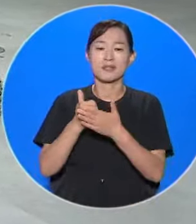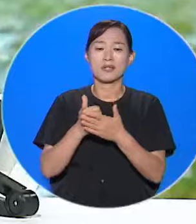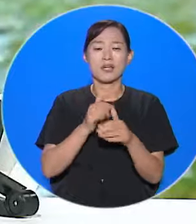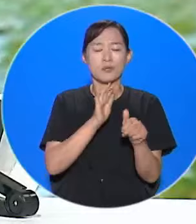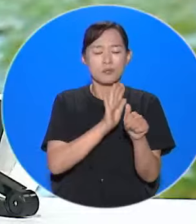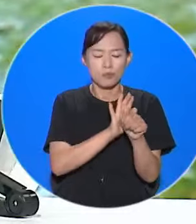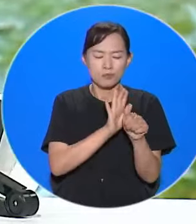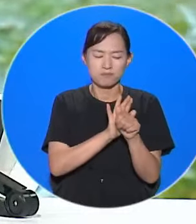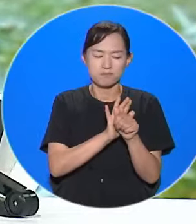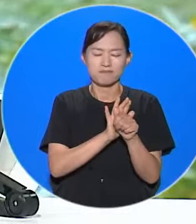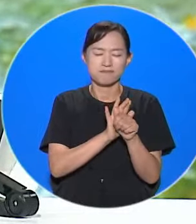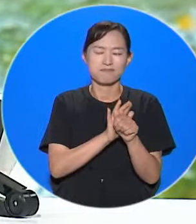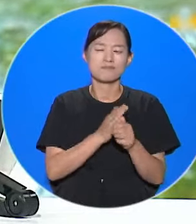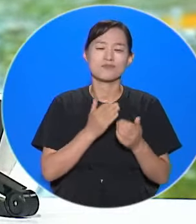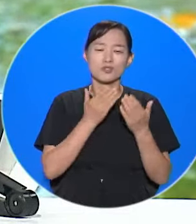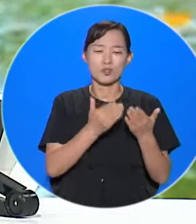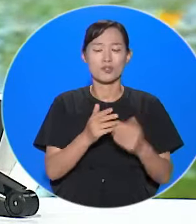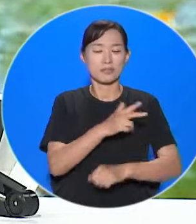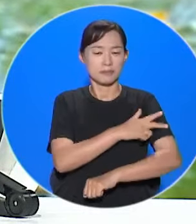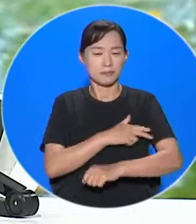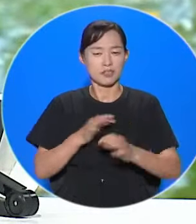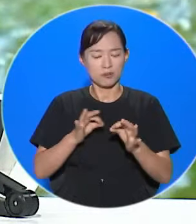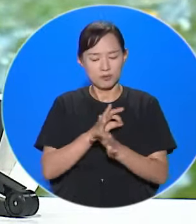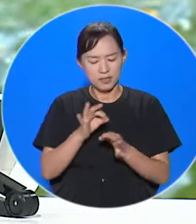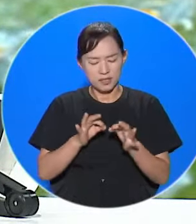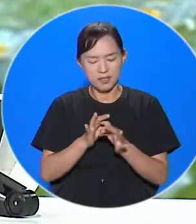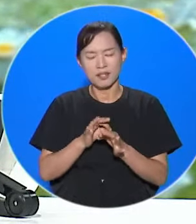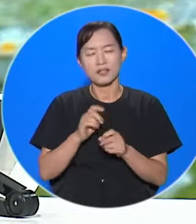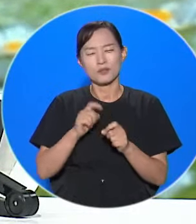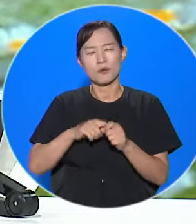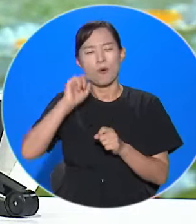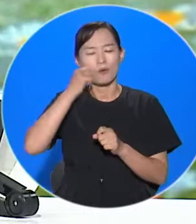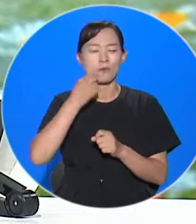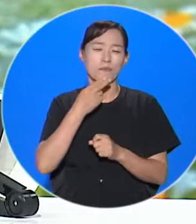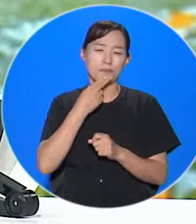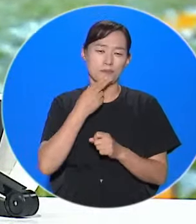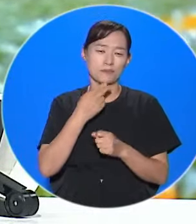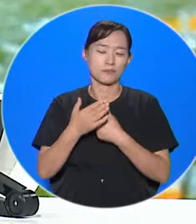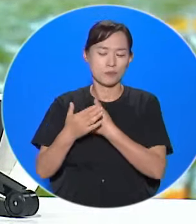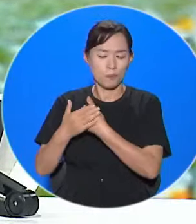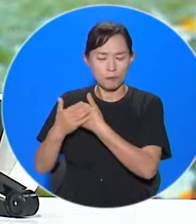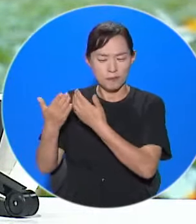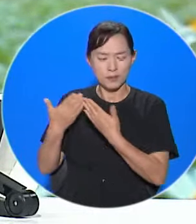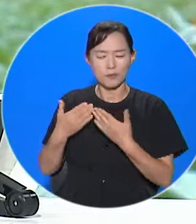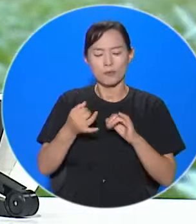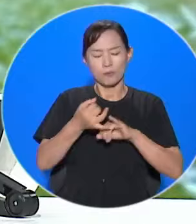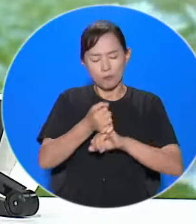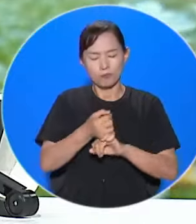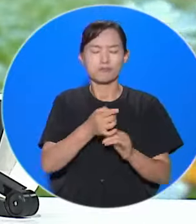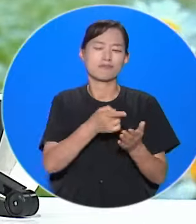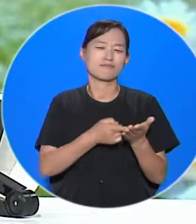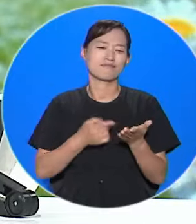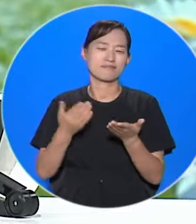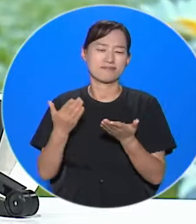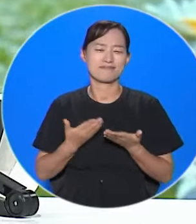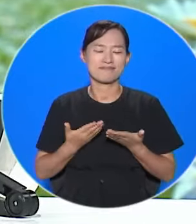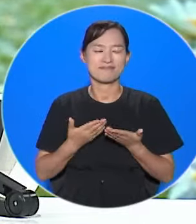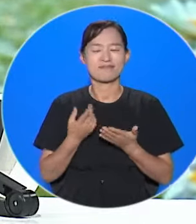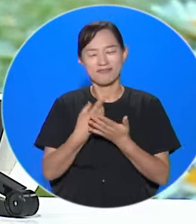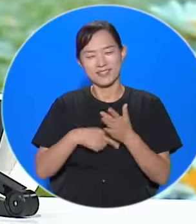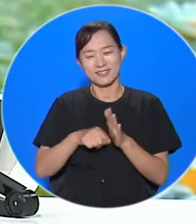손길을 보내주셔서 우리 집사님이 경제적으로도 어렵지 않도록 도움받아서 꼭 수술 받으실 수 있기를